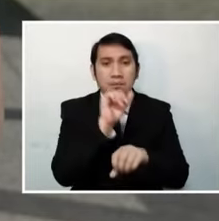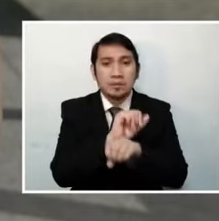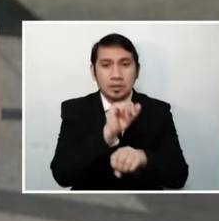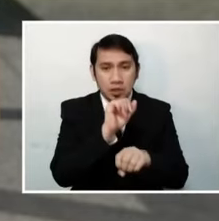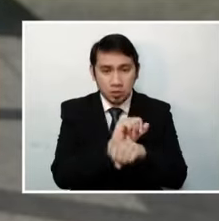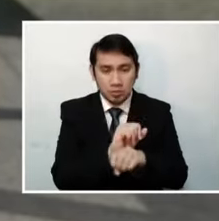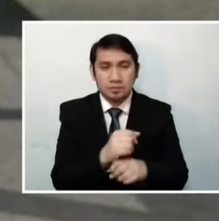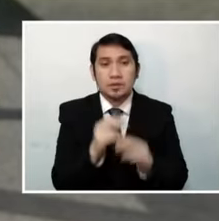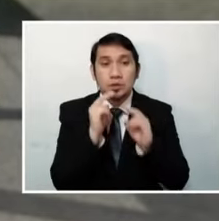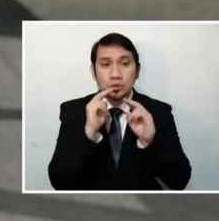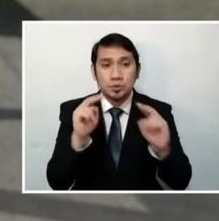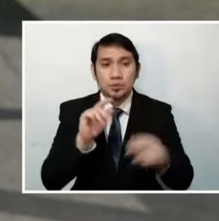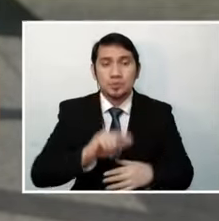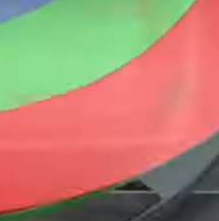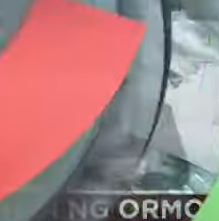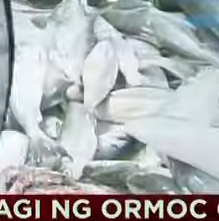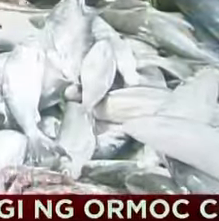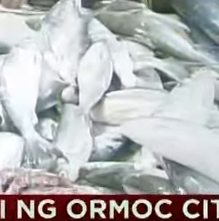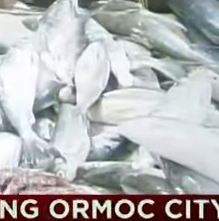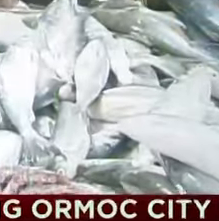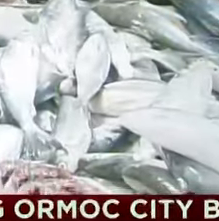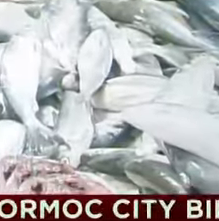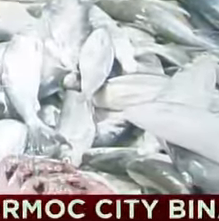Nagpapatrol, Warren De Guzman.